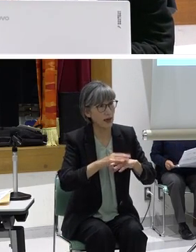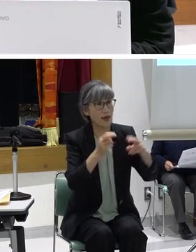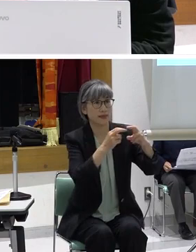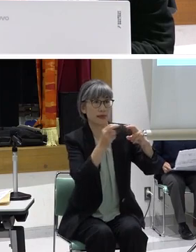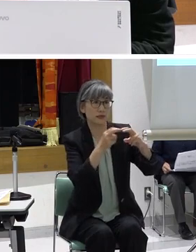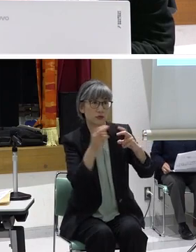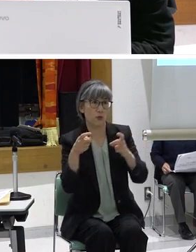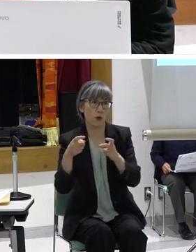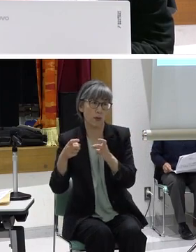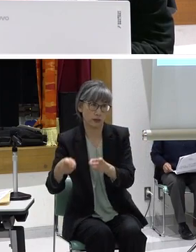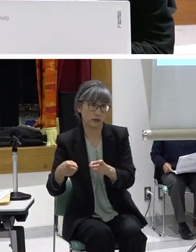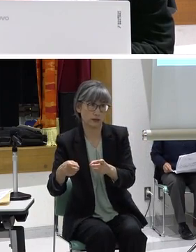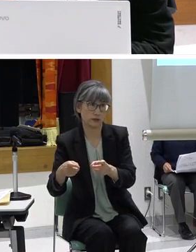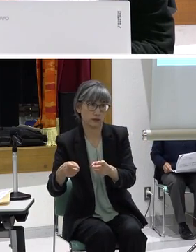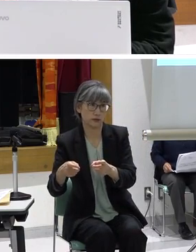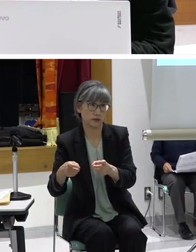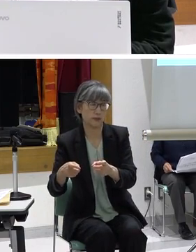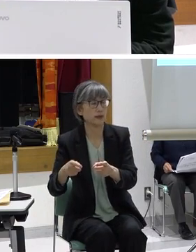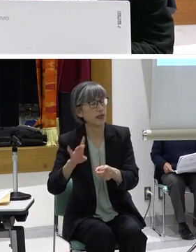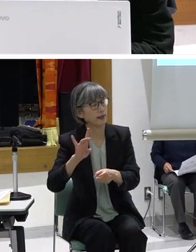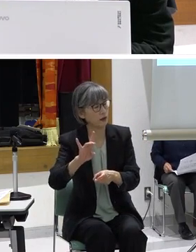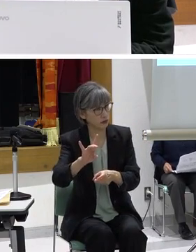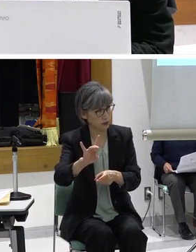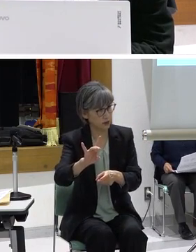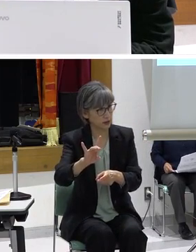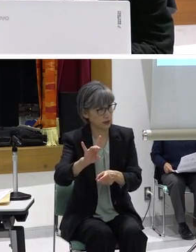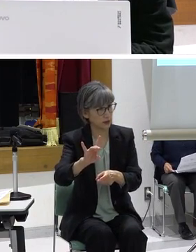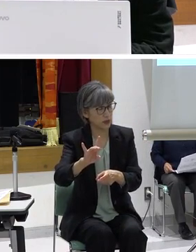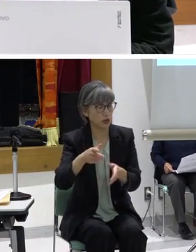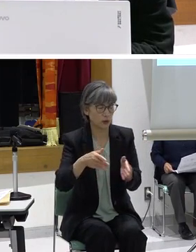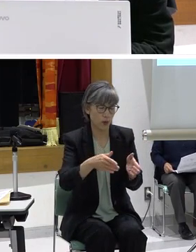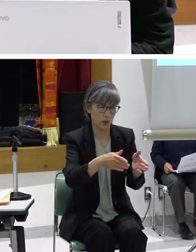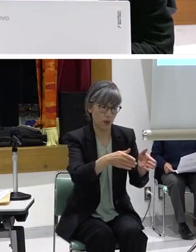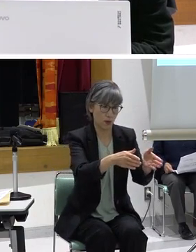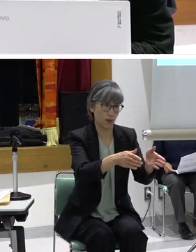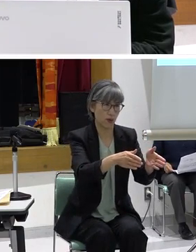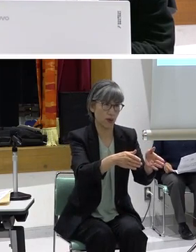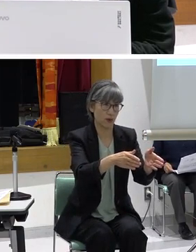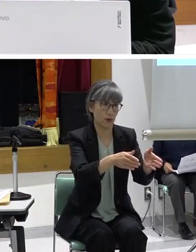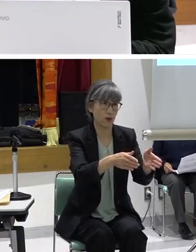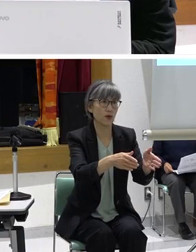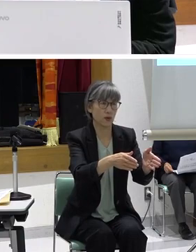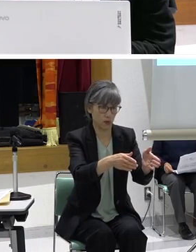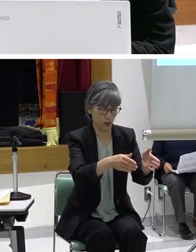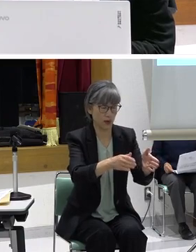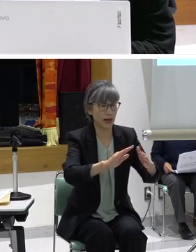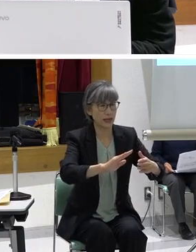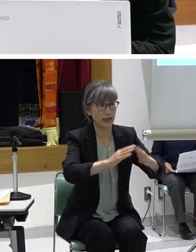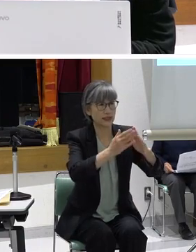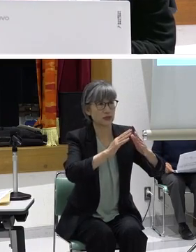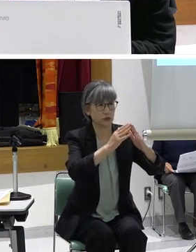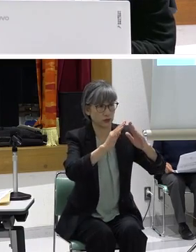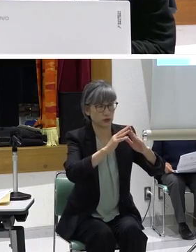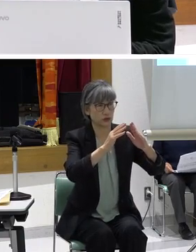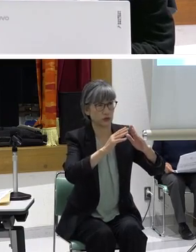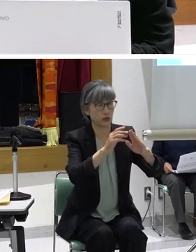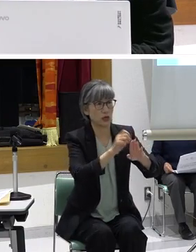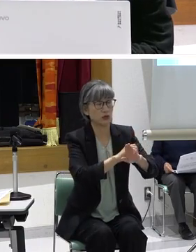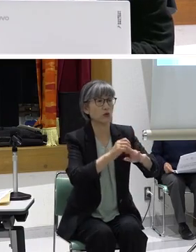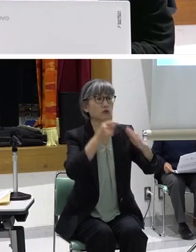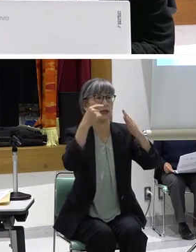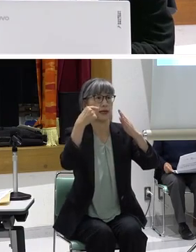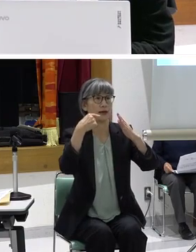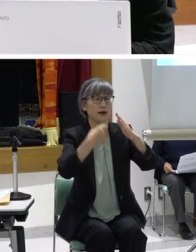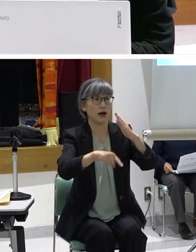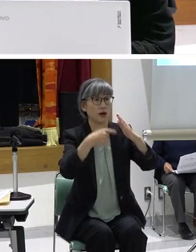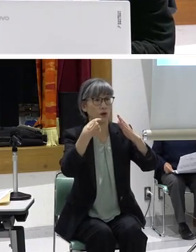バス、あるいはタクシーとかね、道路とかで建築物で、特に学校の